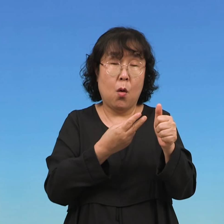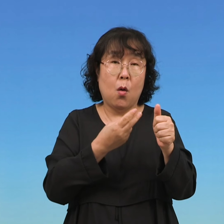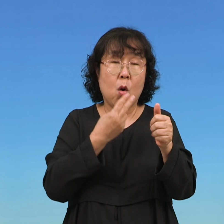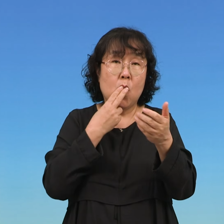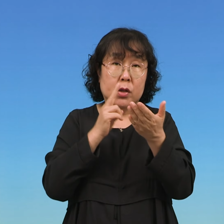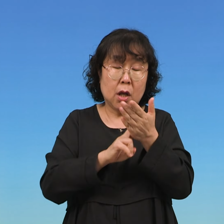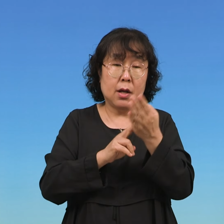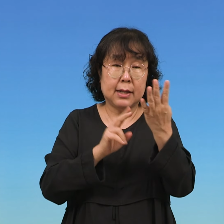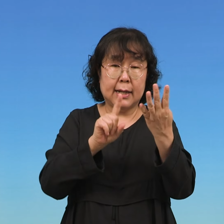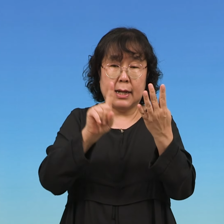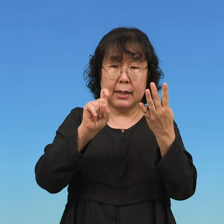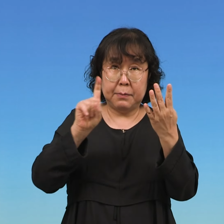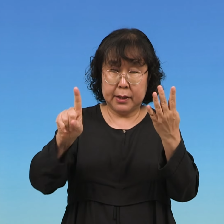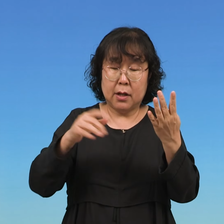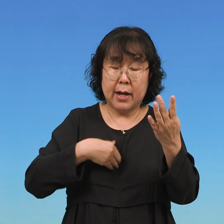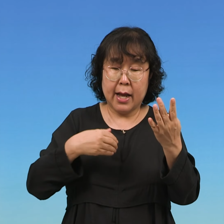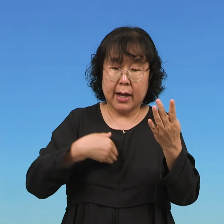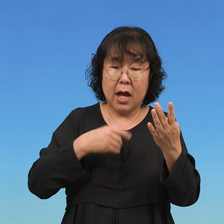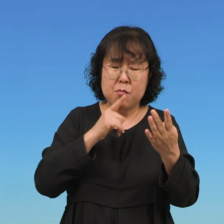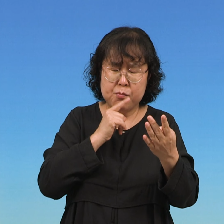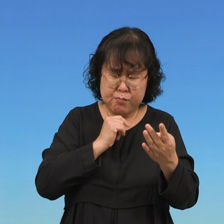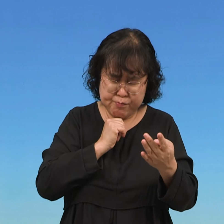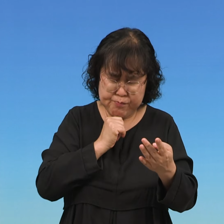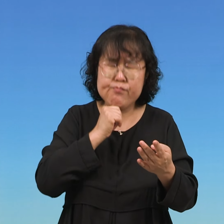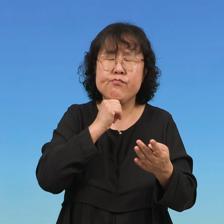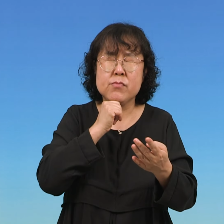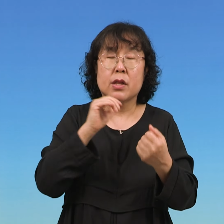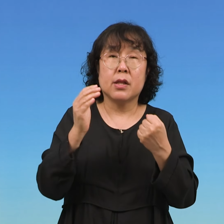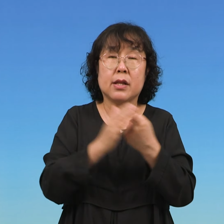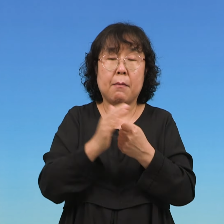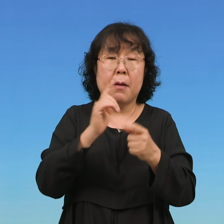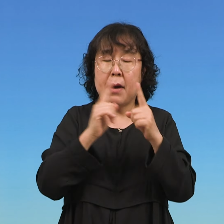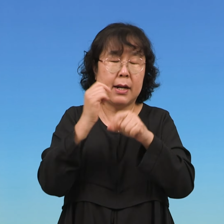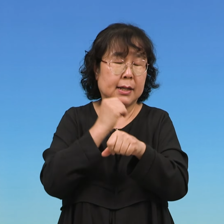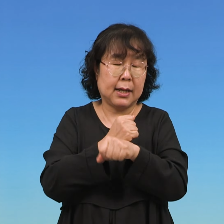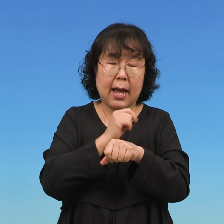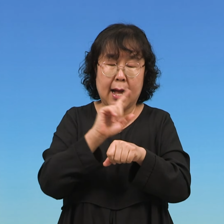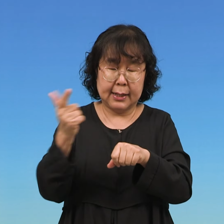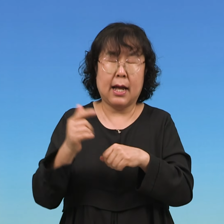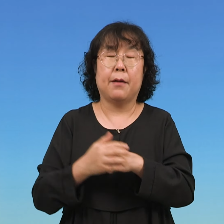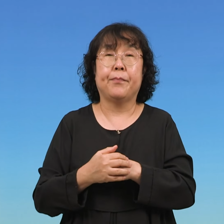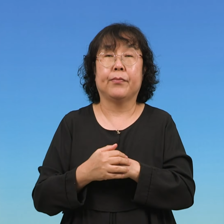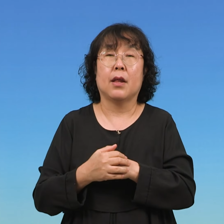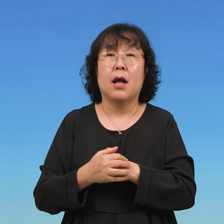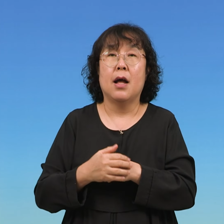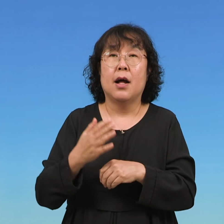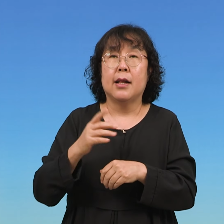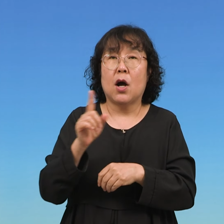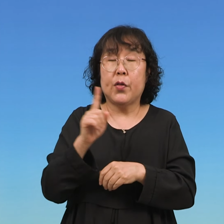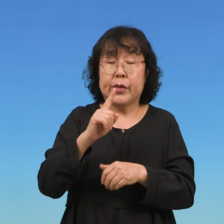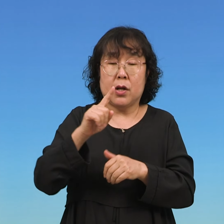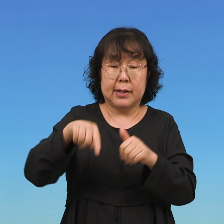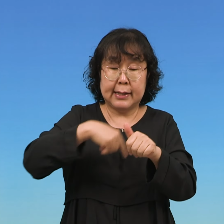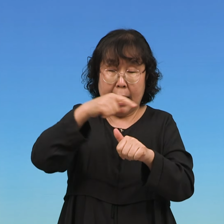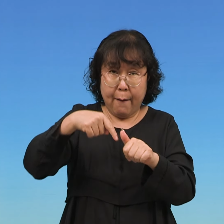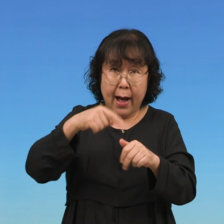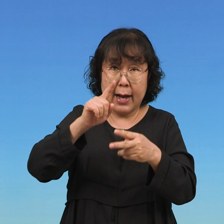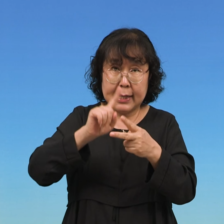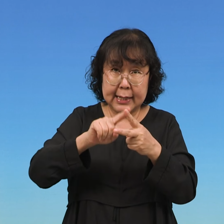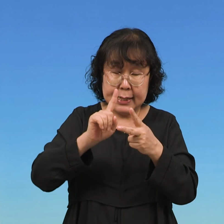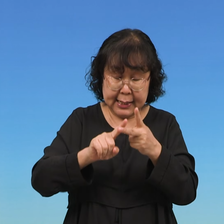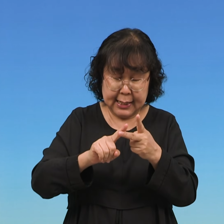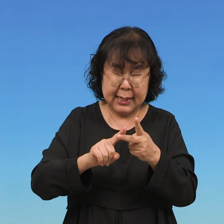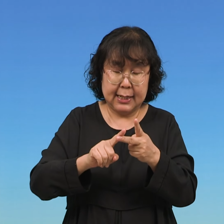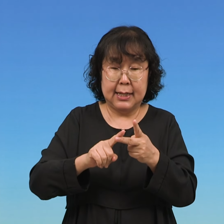내가 궁핍함으로 말하는 것이 아니니라 어떠한 형편에든지 나는 자족하기를 배웠노라